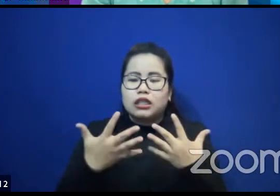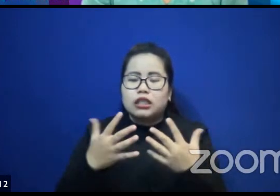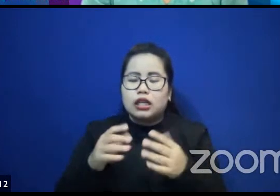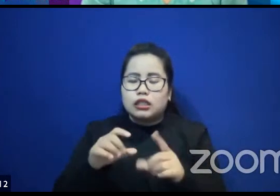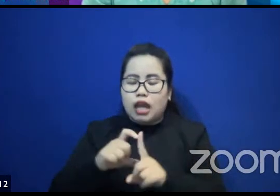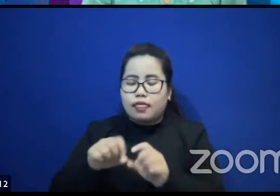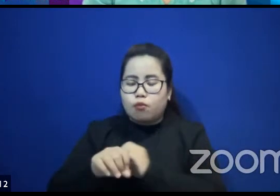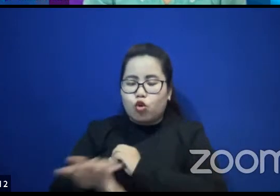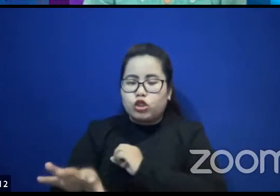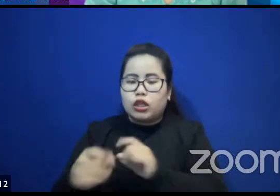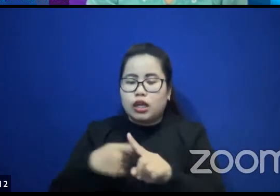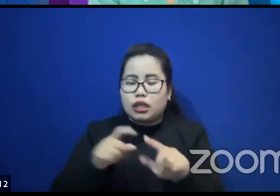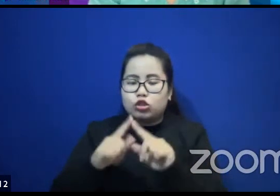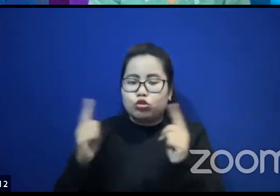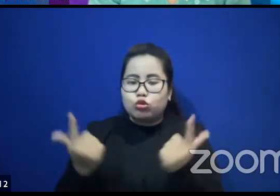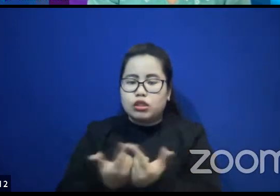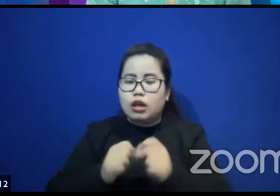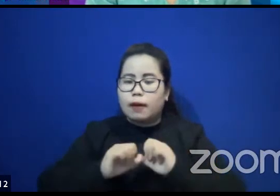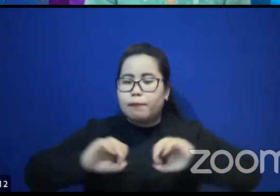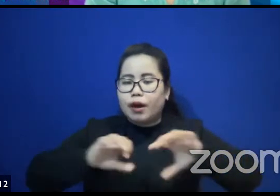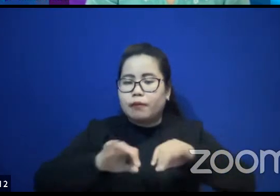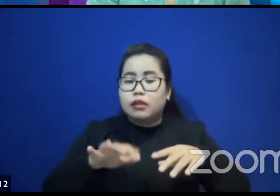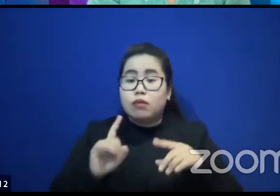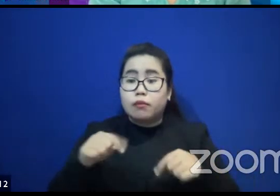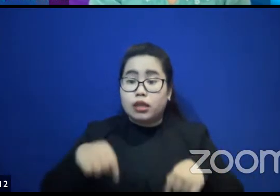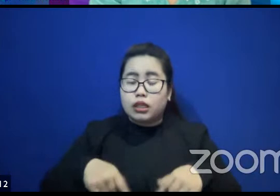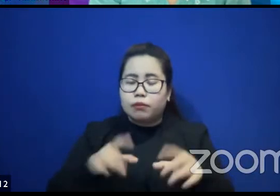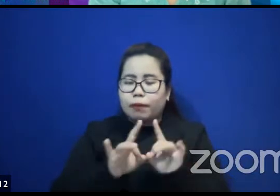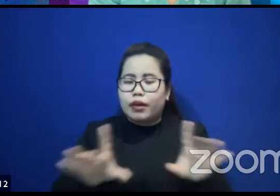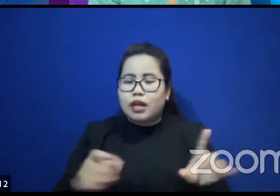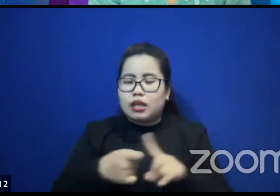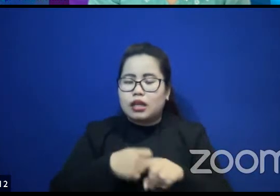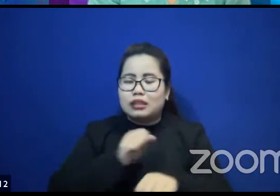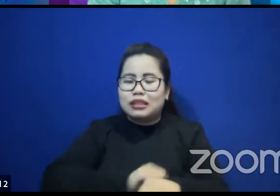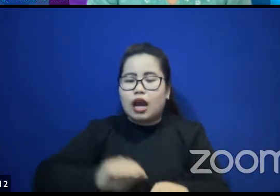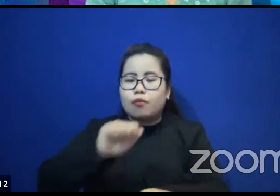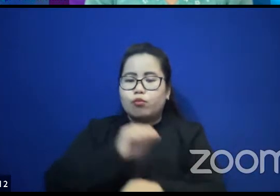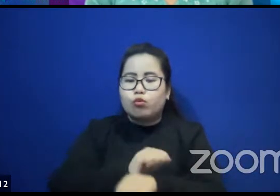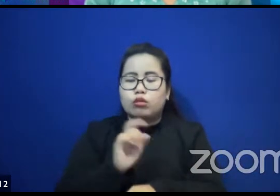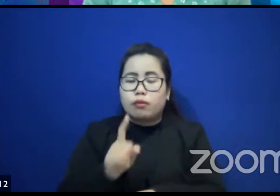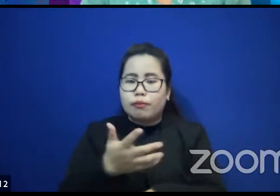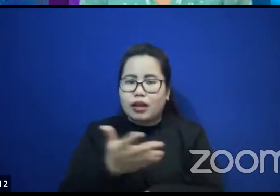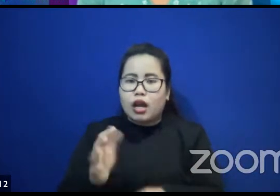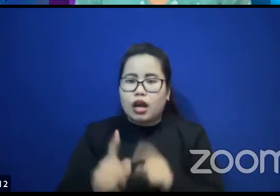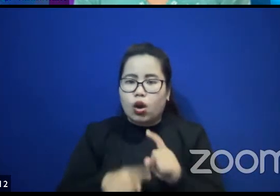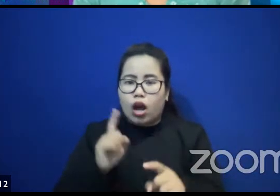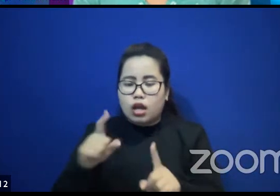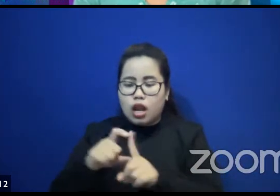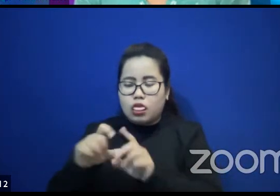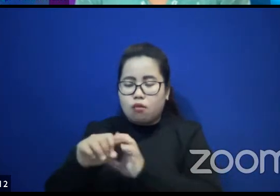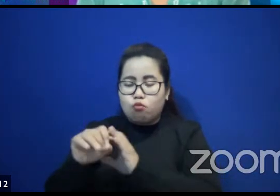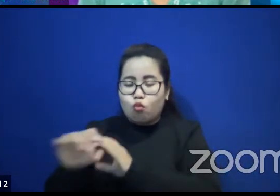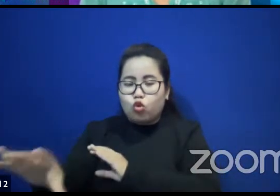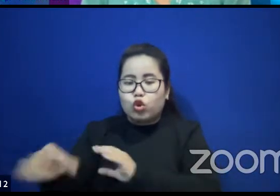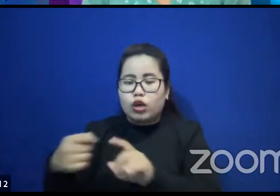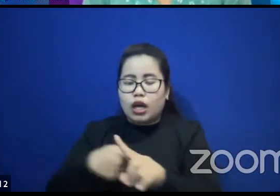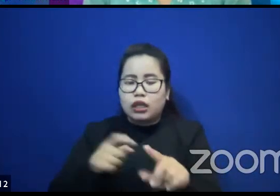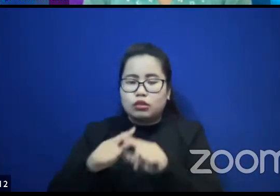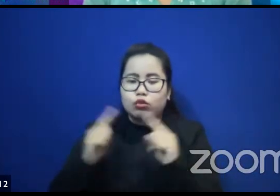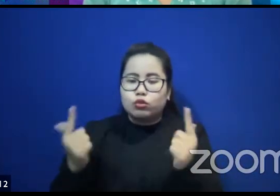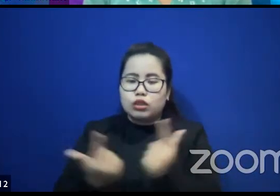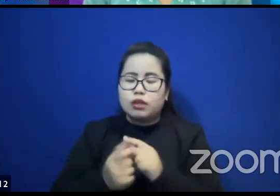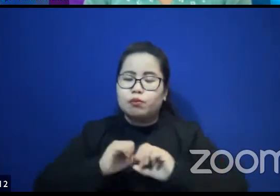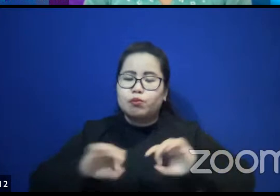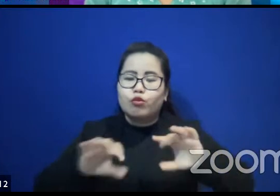data di institusi publik karena ini agak berbeda dengan misalkan Singapura mereka jika ada kebocoran data di institusi publik itu ada